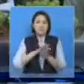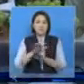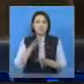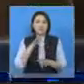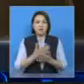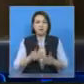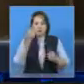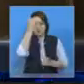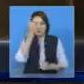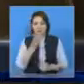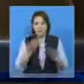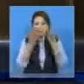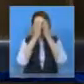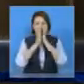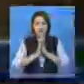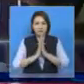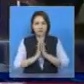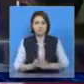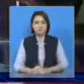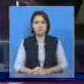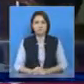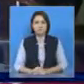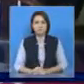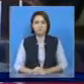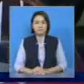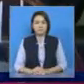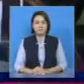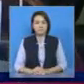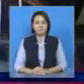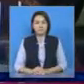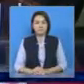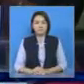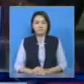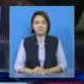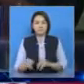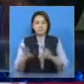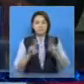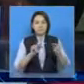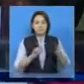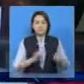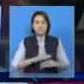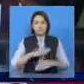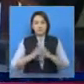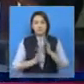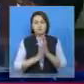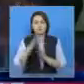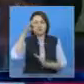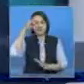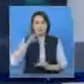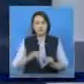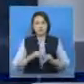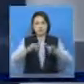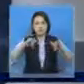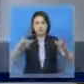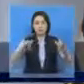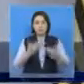сезімін білдіріп, баталы тілегін арнады. Балалар, шағарларымыз бақытты болып өссін, Қазақстан көркейе